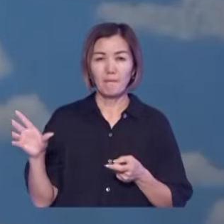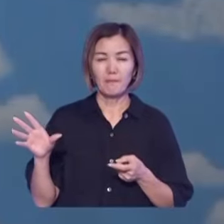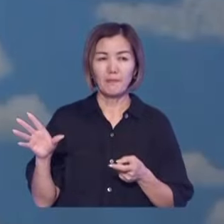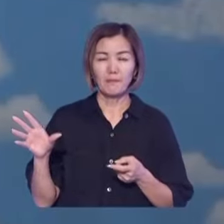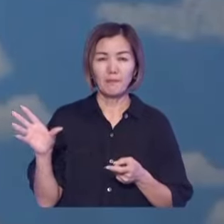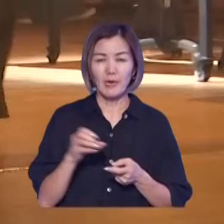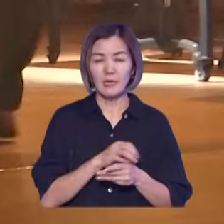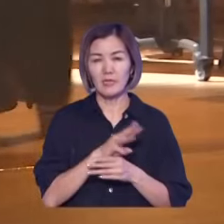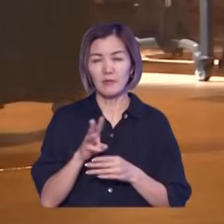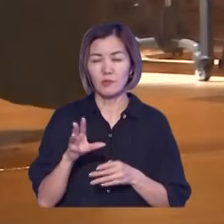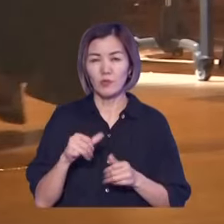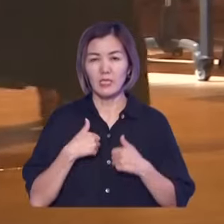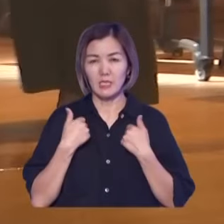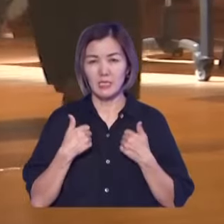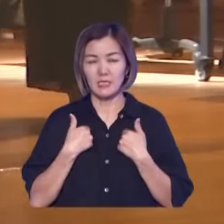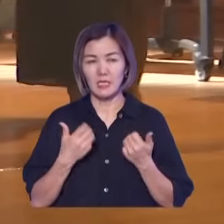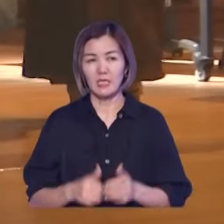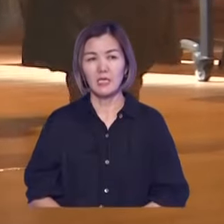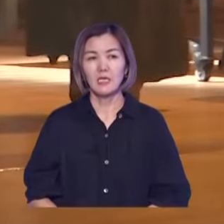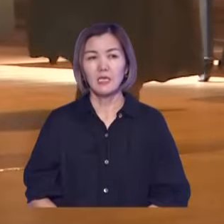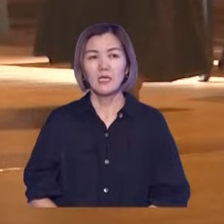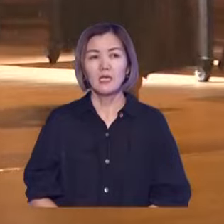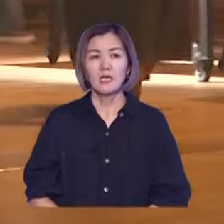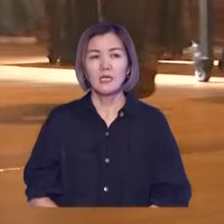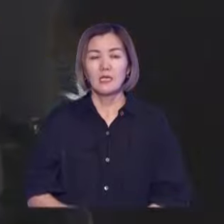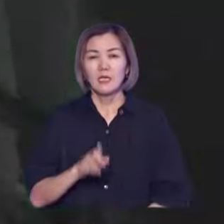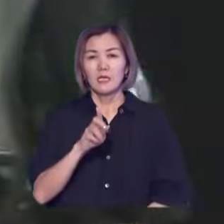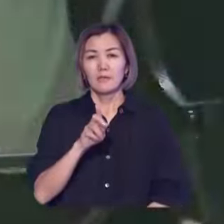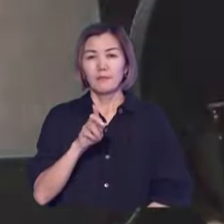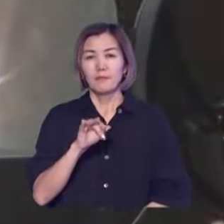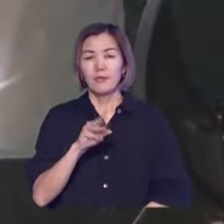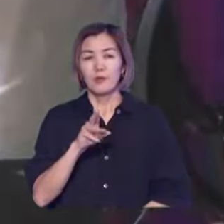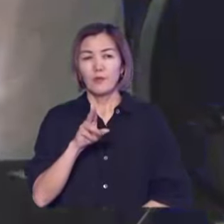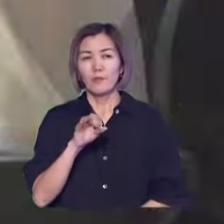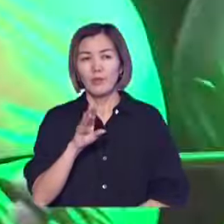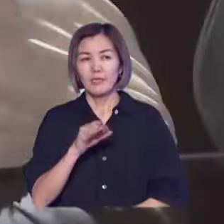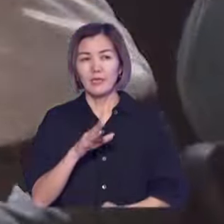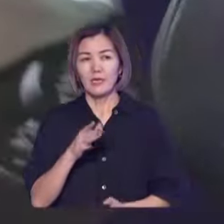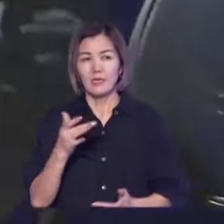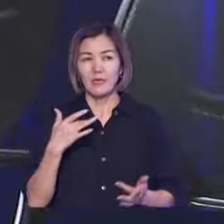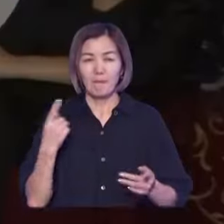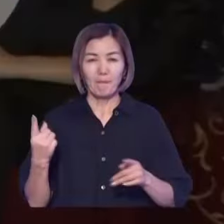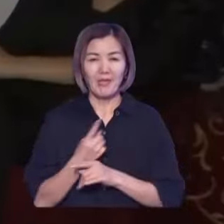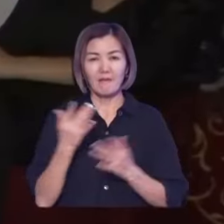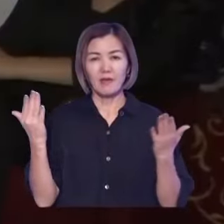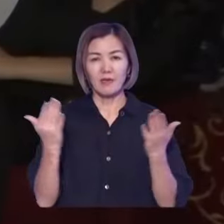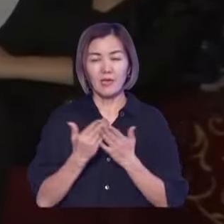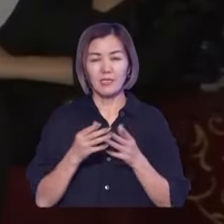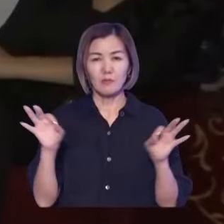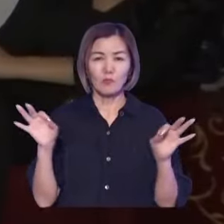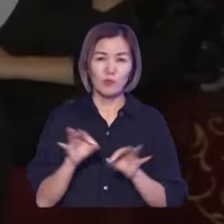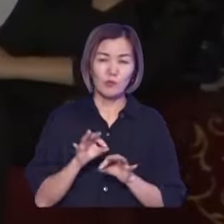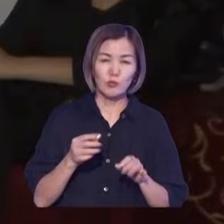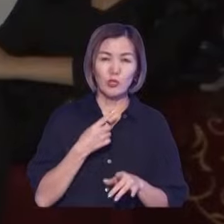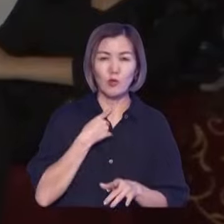қамтуға тырыстық. Саундрама жанрындағы қойылым Биапа театрында алғаш рет сахналанды. Ерекшелігі сол басымдылық музыкаға